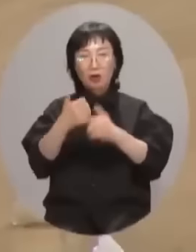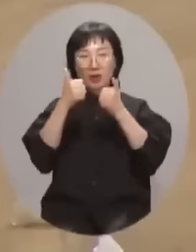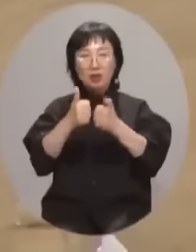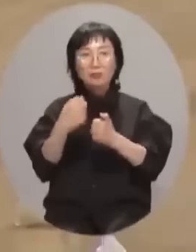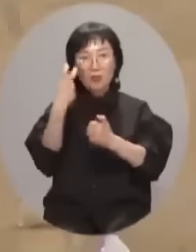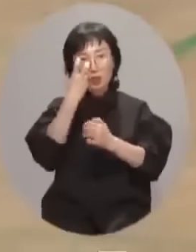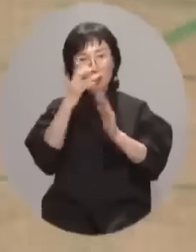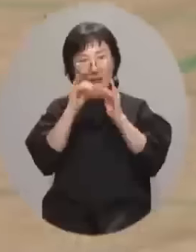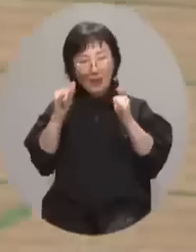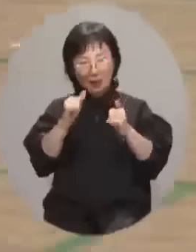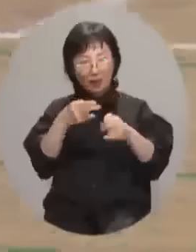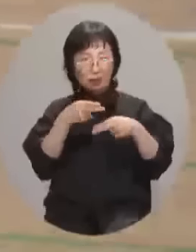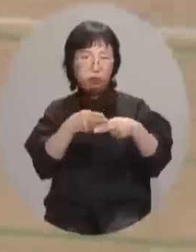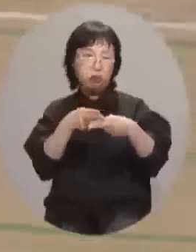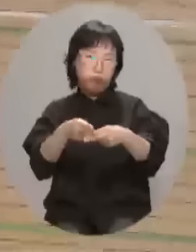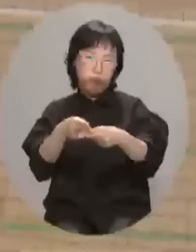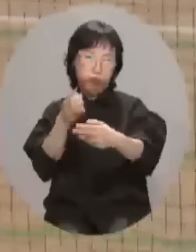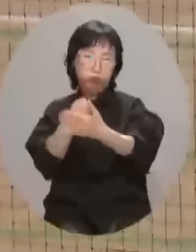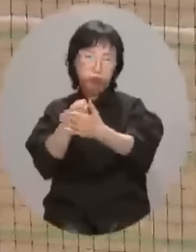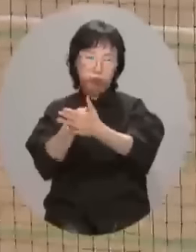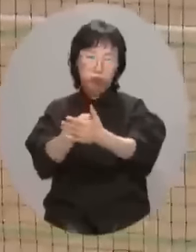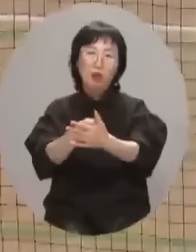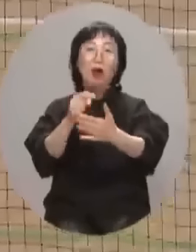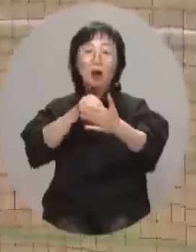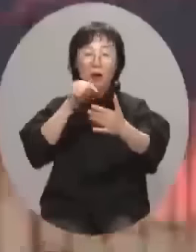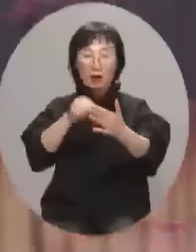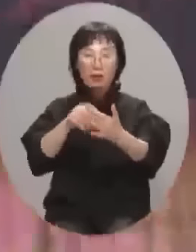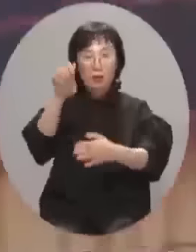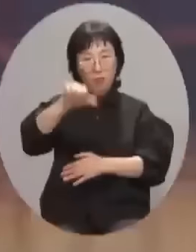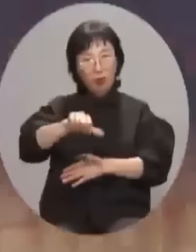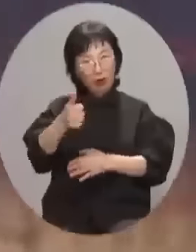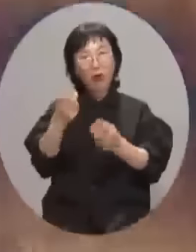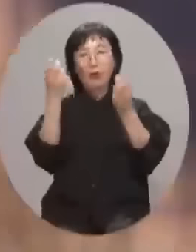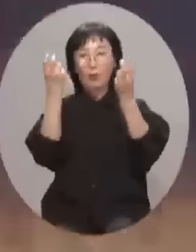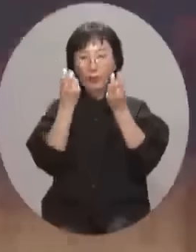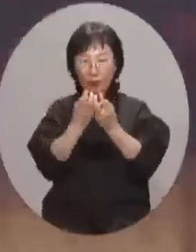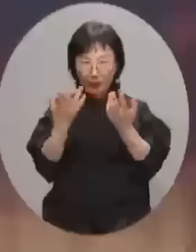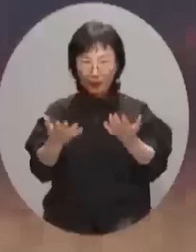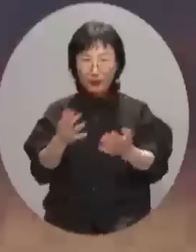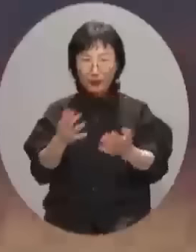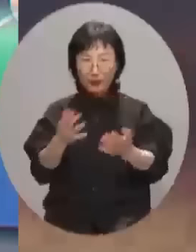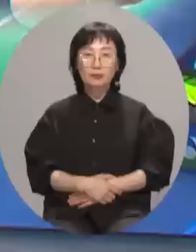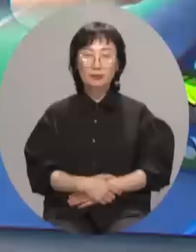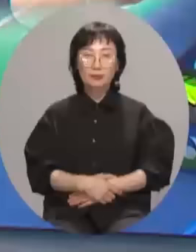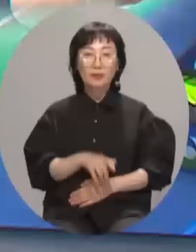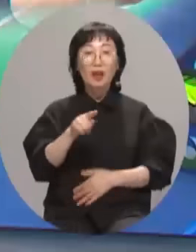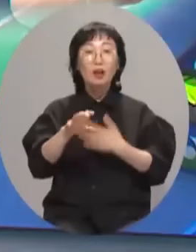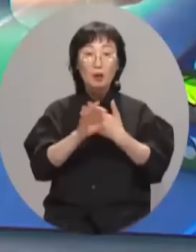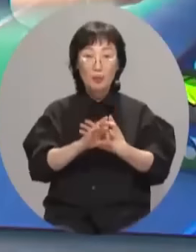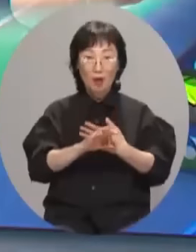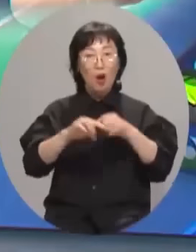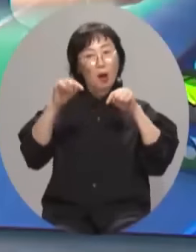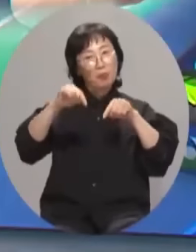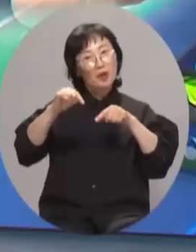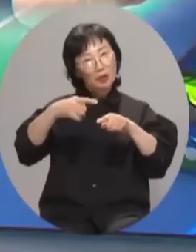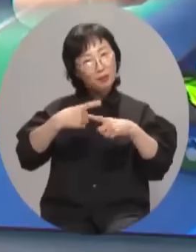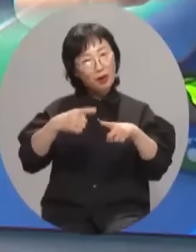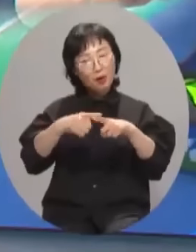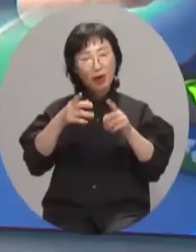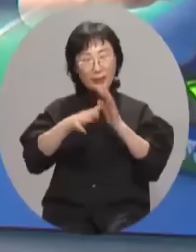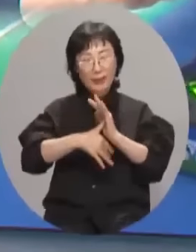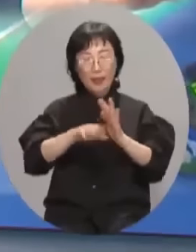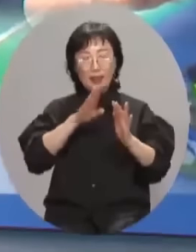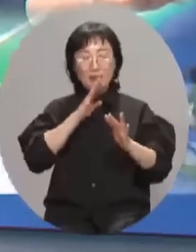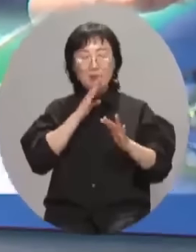주관이 당길 수밖에 없는 면접 평가에서 당락이 결정될 수밖에 없는 구조였습니다 그렇다면이 면접 평가 심도